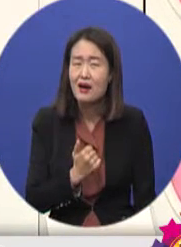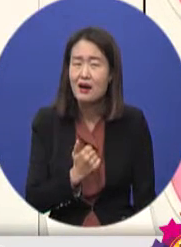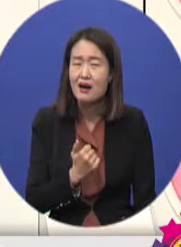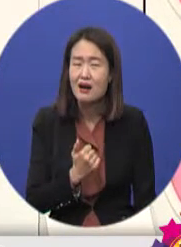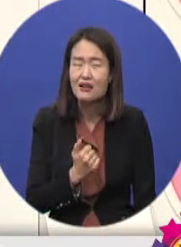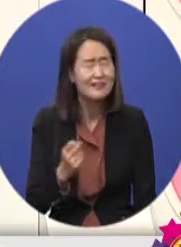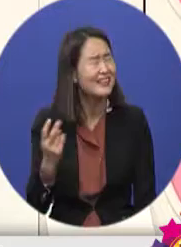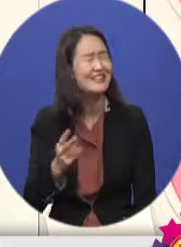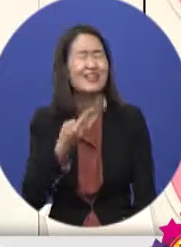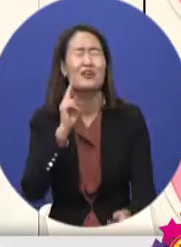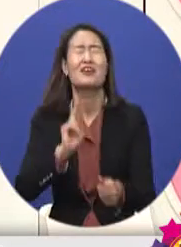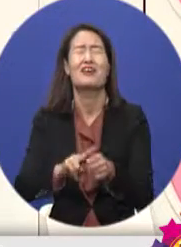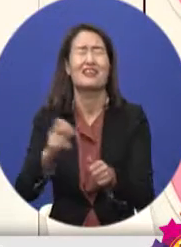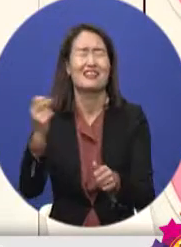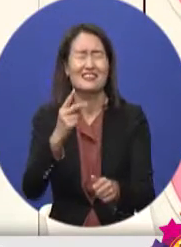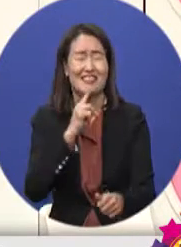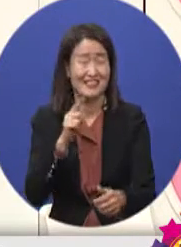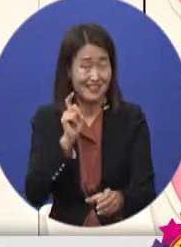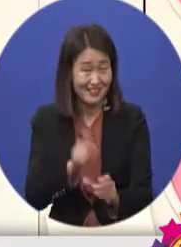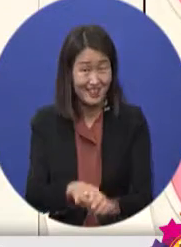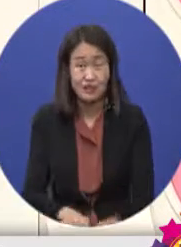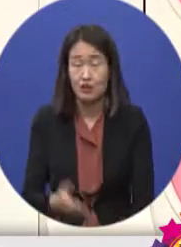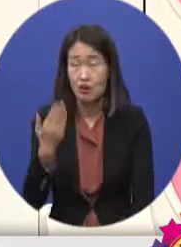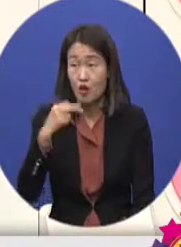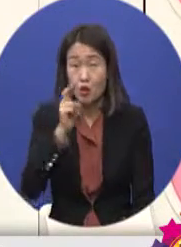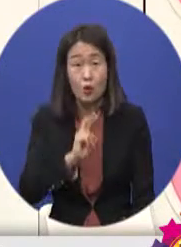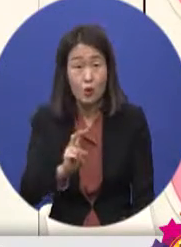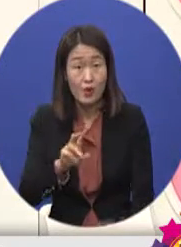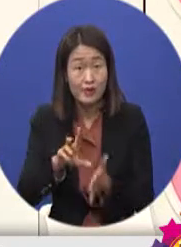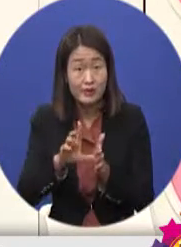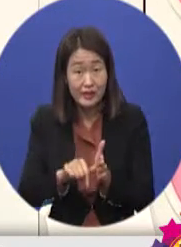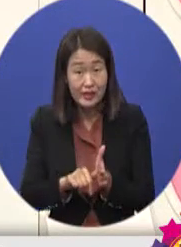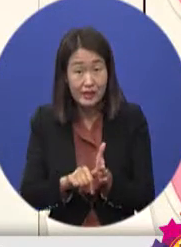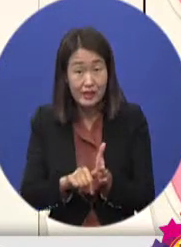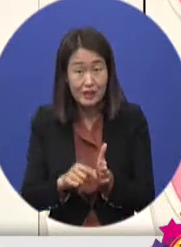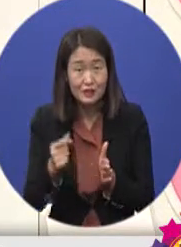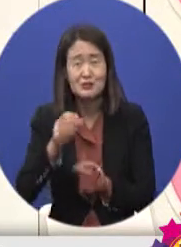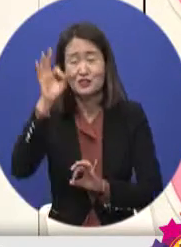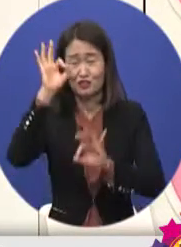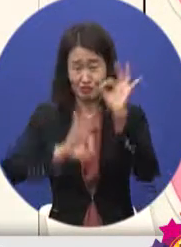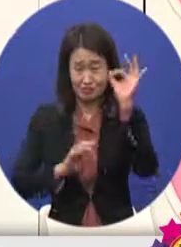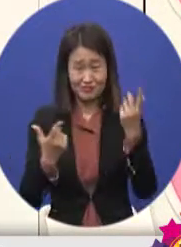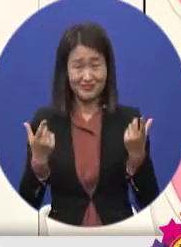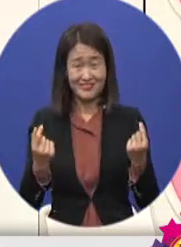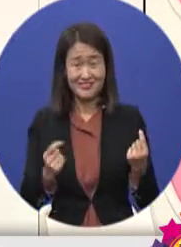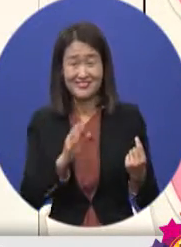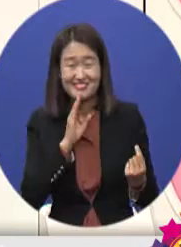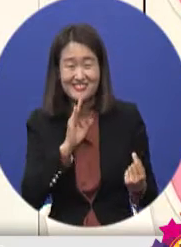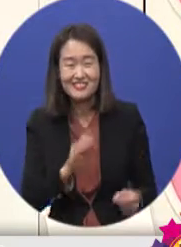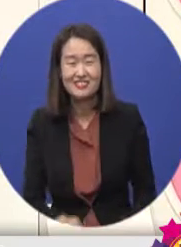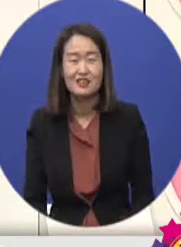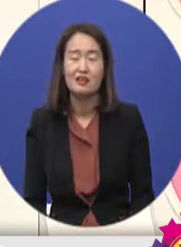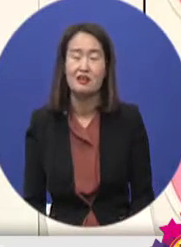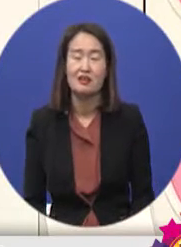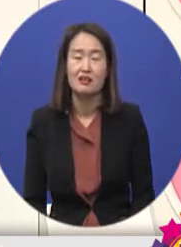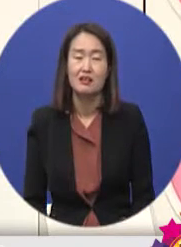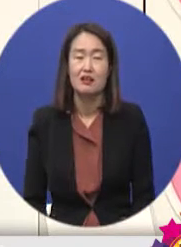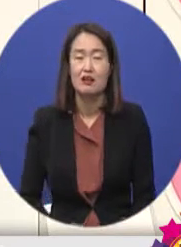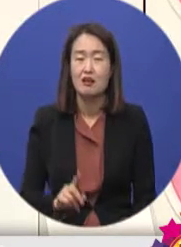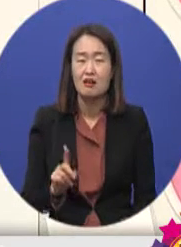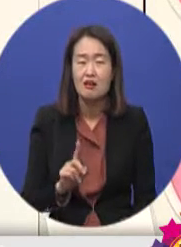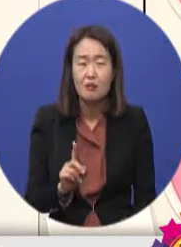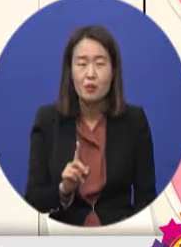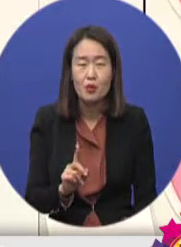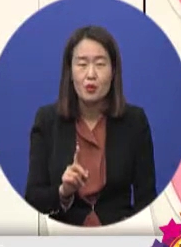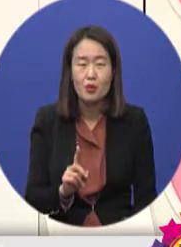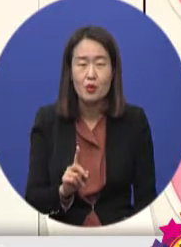제도도 하려고 지금 신청했어요. 지난번에 노래 부르시면서 조금 실수하셨잖아요. 네, 글쎄 원점 불렀다가